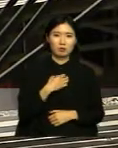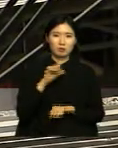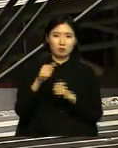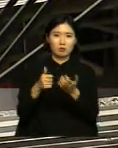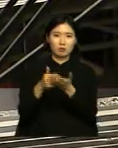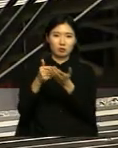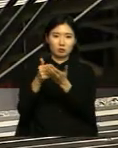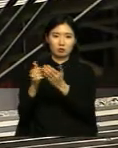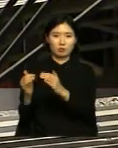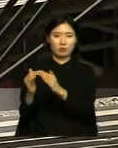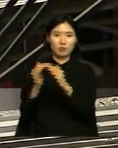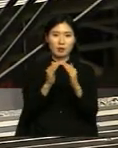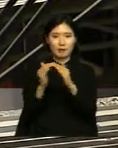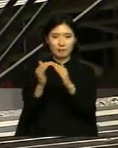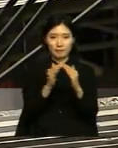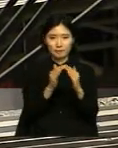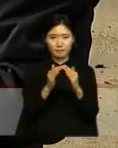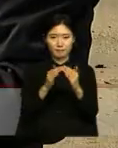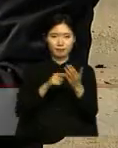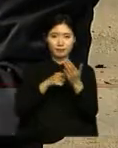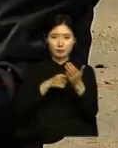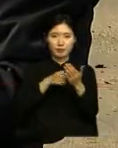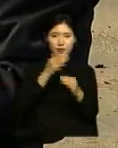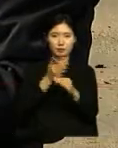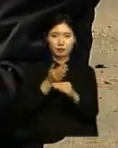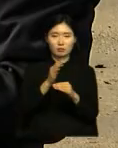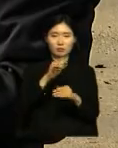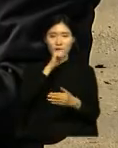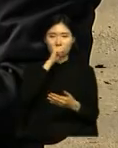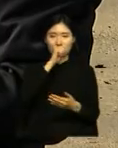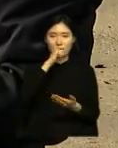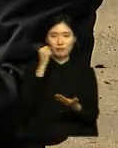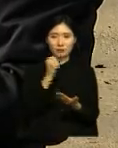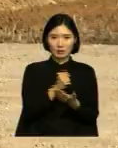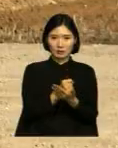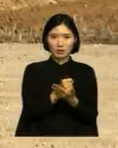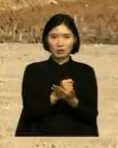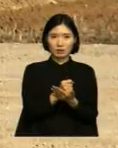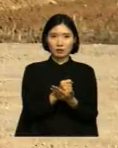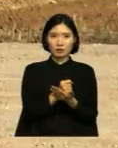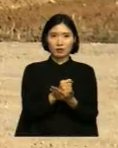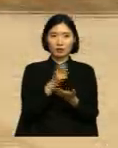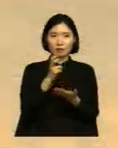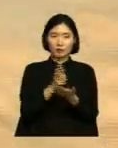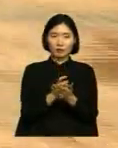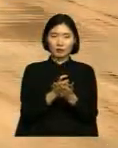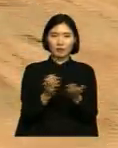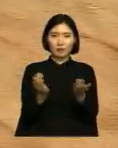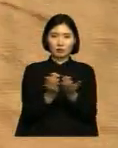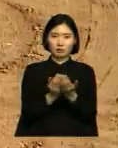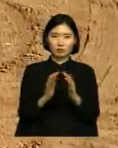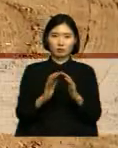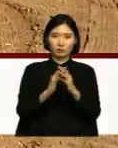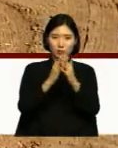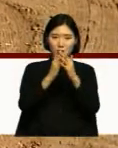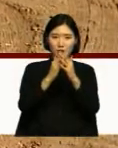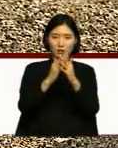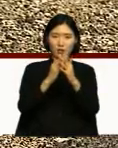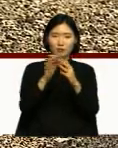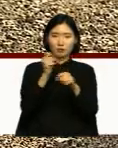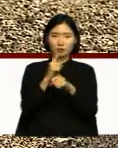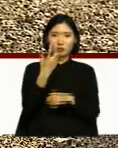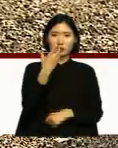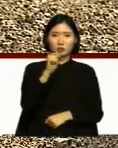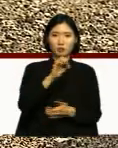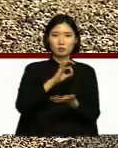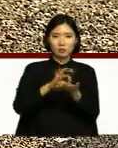요구 목소리가 높아지고 있습니다. 하지만 적법 절차를 거친 축사 건축주는 이미 1억여 원의 비용이 들어간 상태로 사업을 늦출